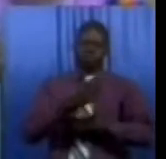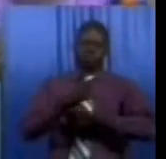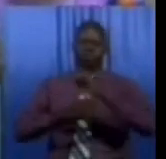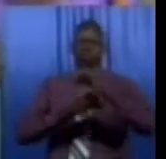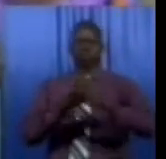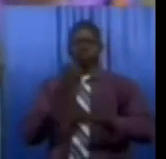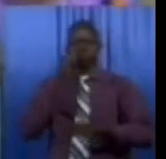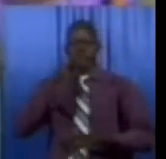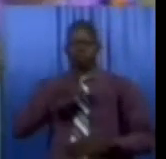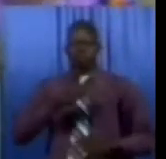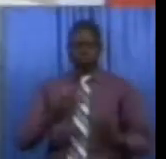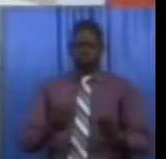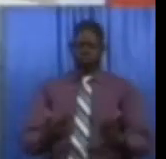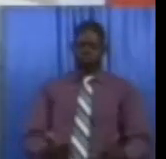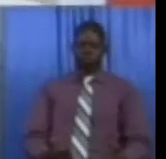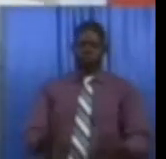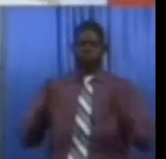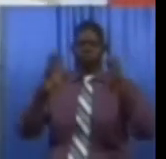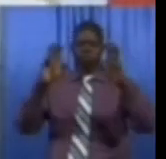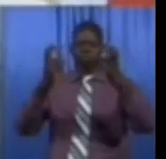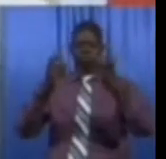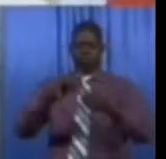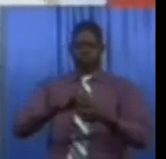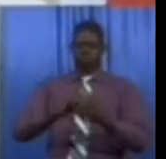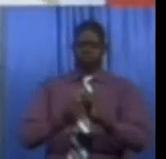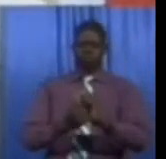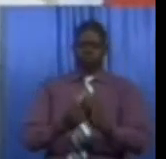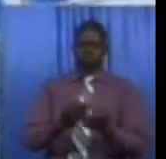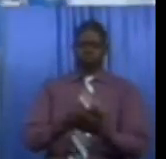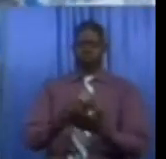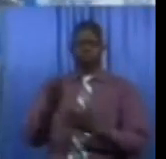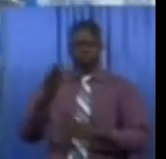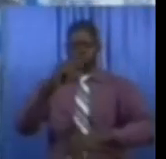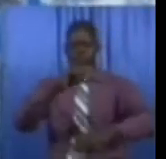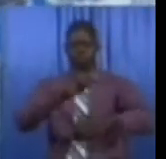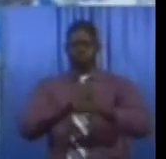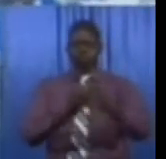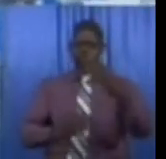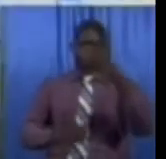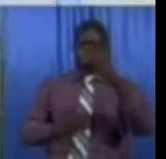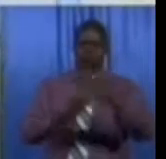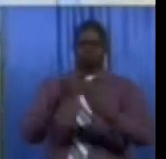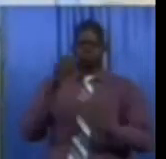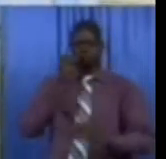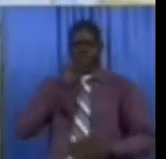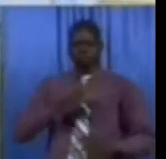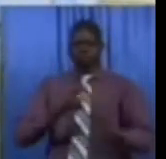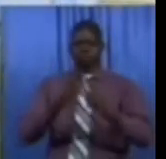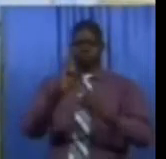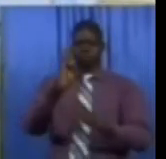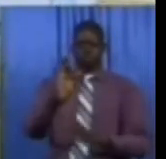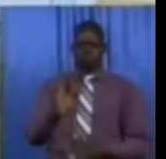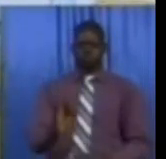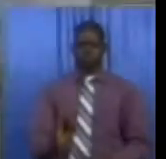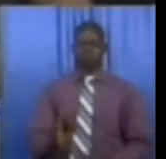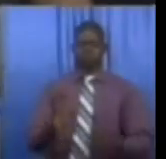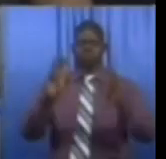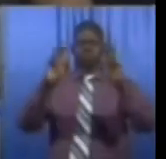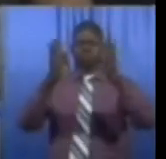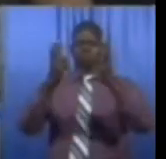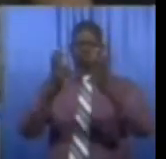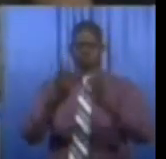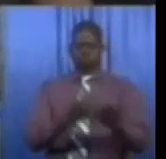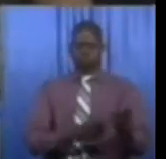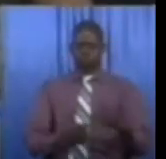femme se tiennent cette année sous le thème « Problématique du financement des activités économiques des femmes au Burkina Faso ». Un thème qui découle